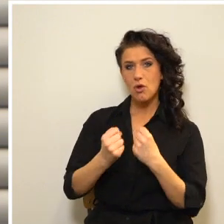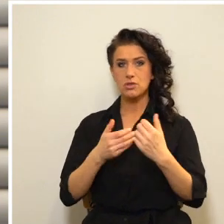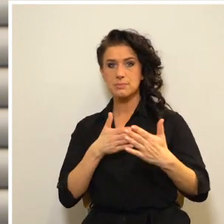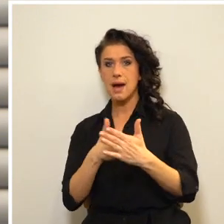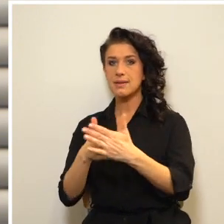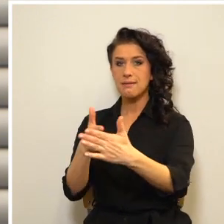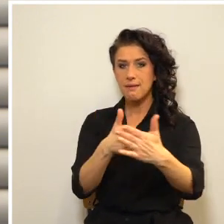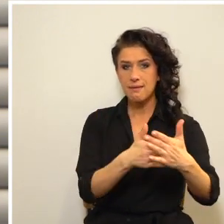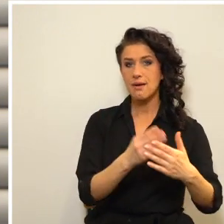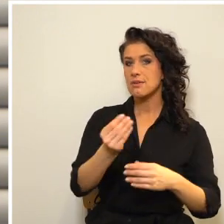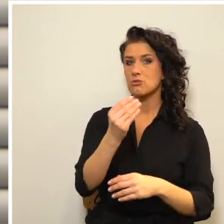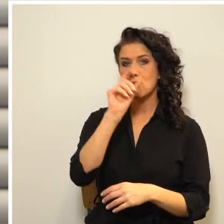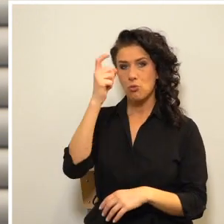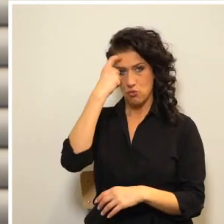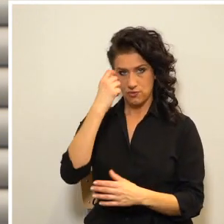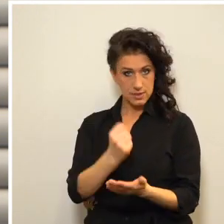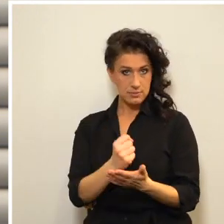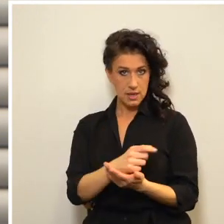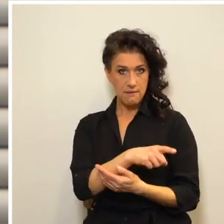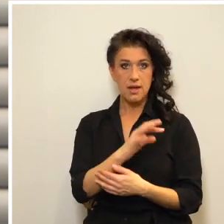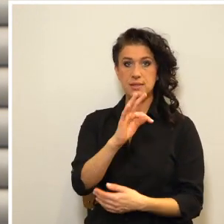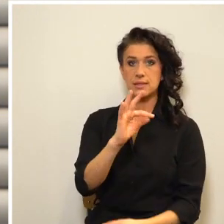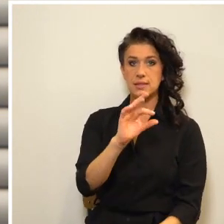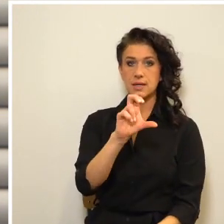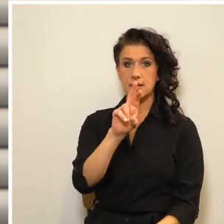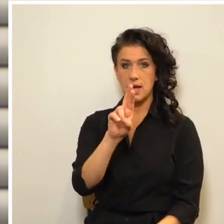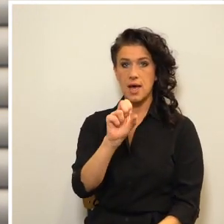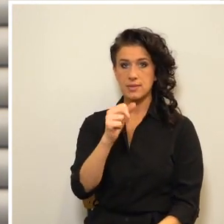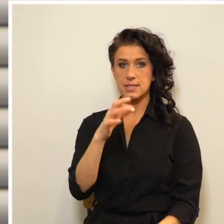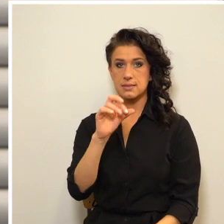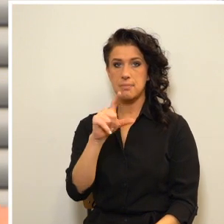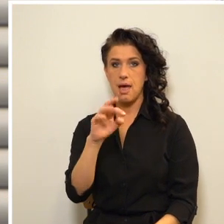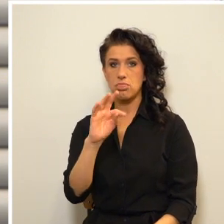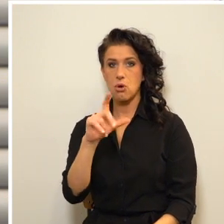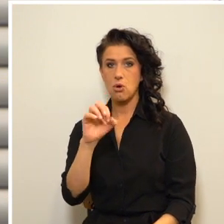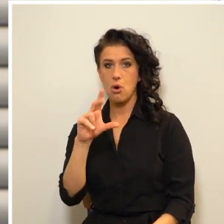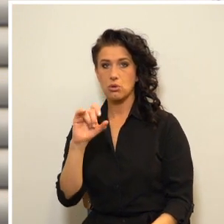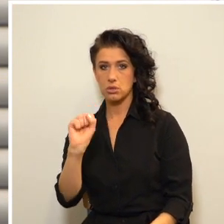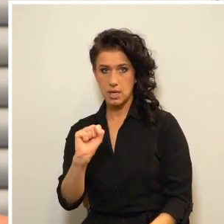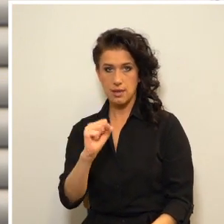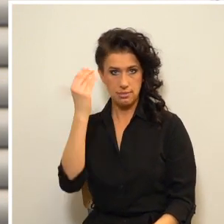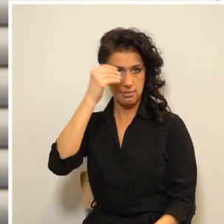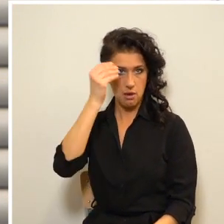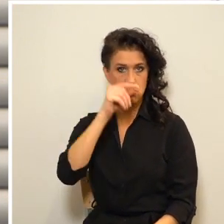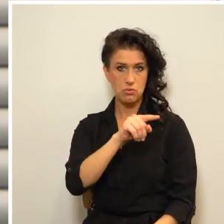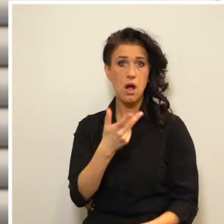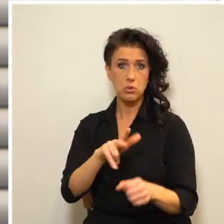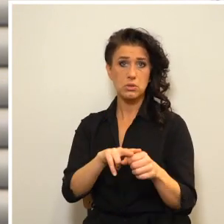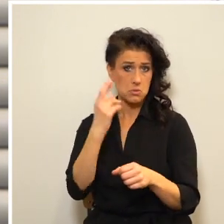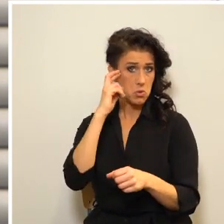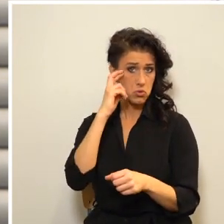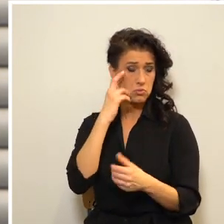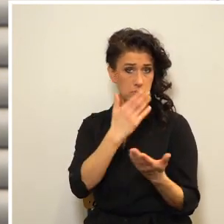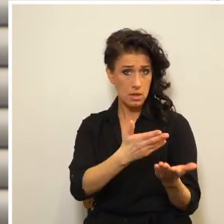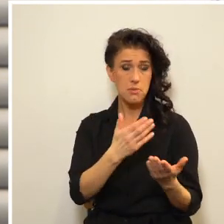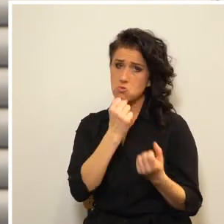generalny powód dla którego transplantologia może taka w tym rozumieniu którego którym rozmawialiśmy może być coraz